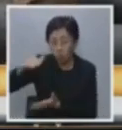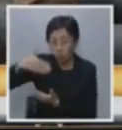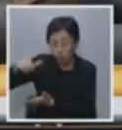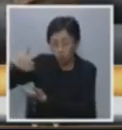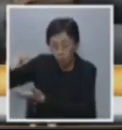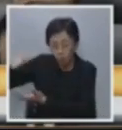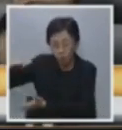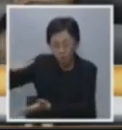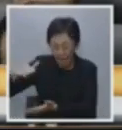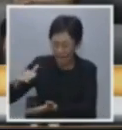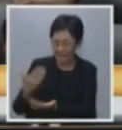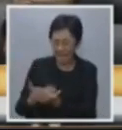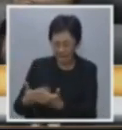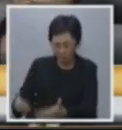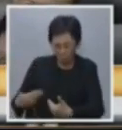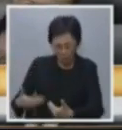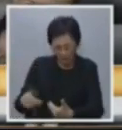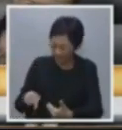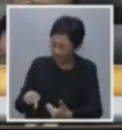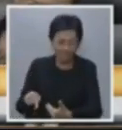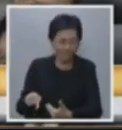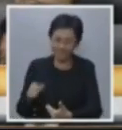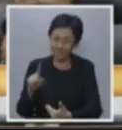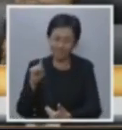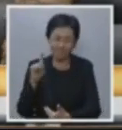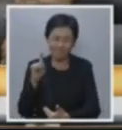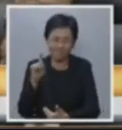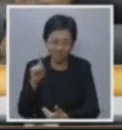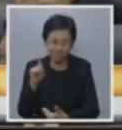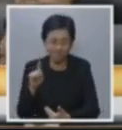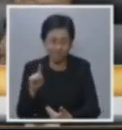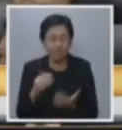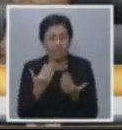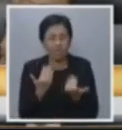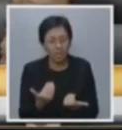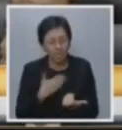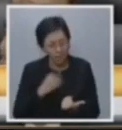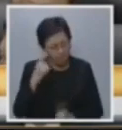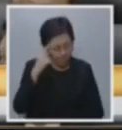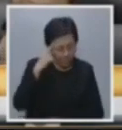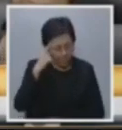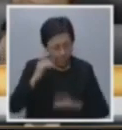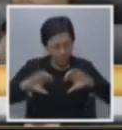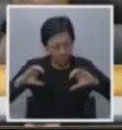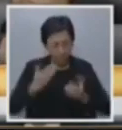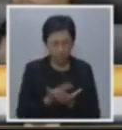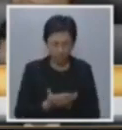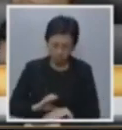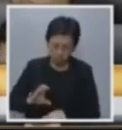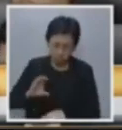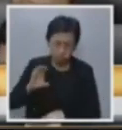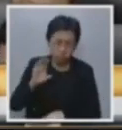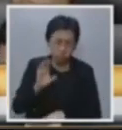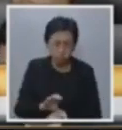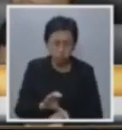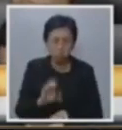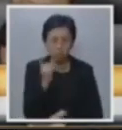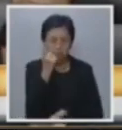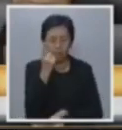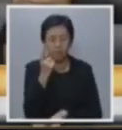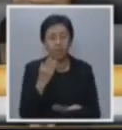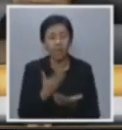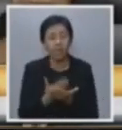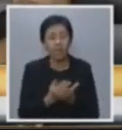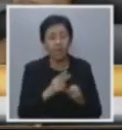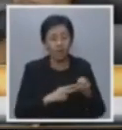นี้ใช้การไม่ได้แล้วเพราะฉะนั้นยิ่งเป็นเหตุที่จำเป็นอย่างยิ่งนะครับที่รัฐบาลจะต้องลงทุนหนึ่งในสาเหตุที่เงินบา